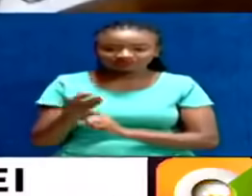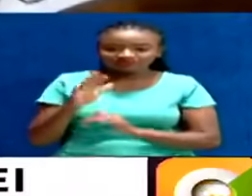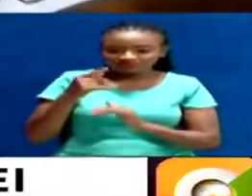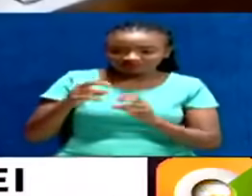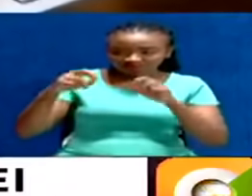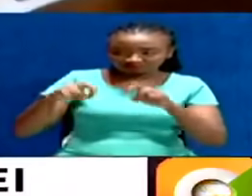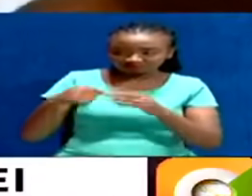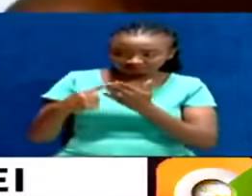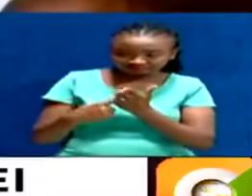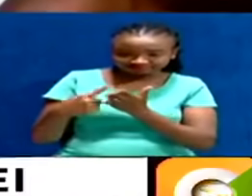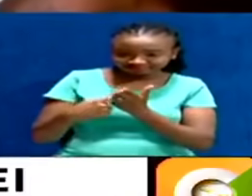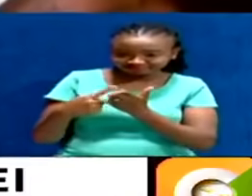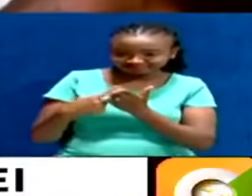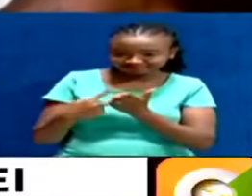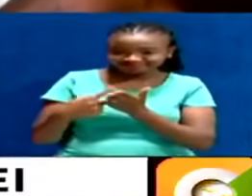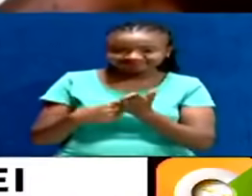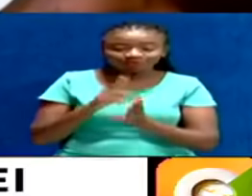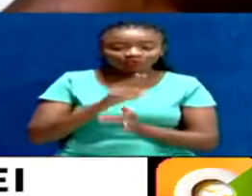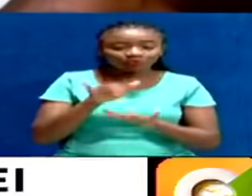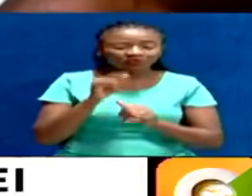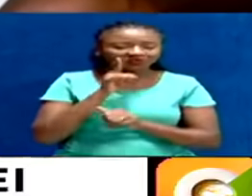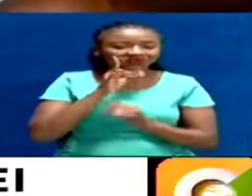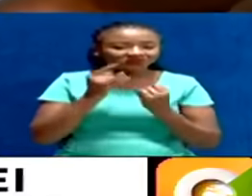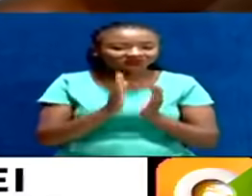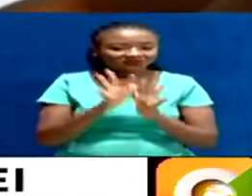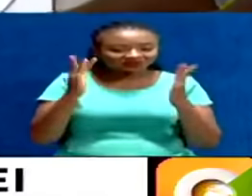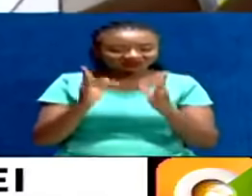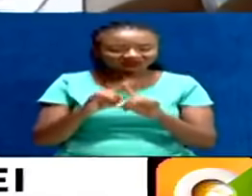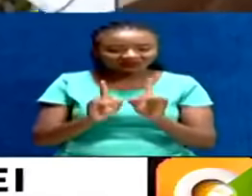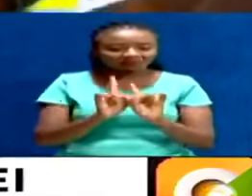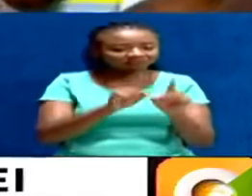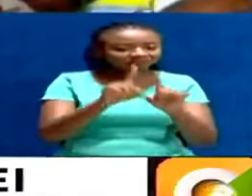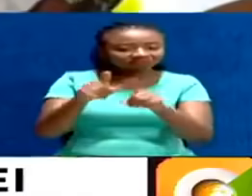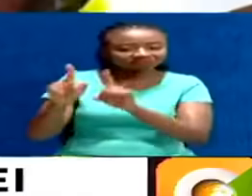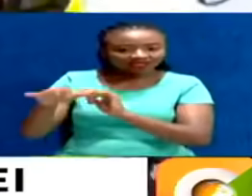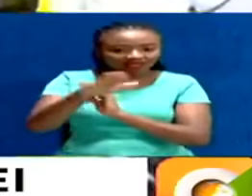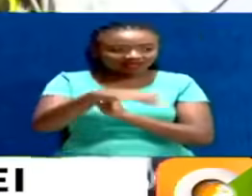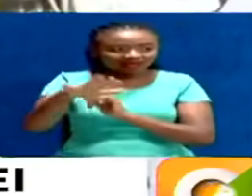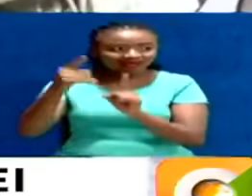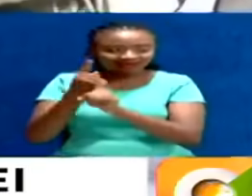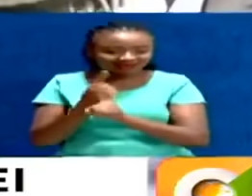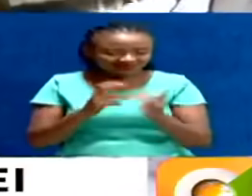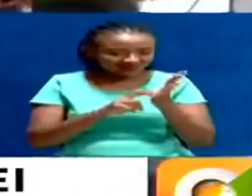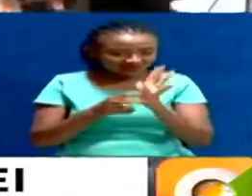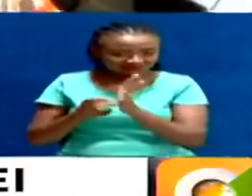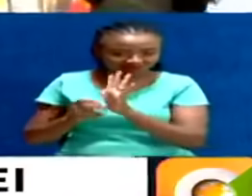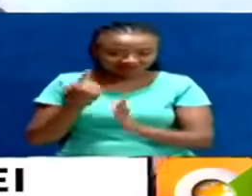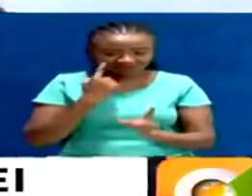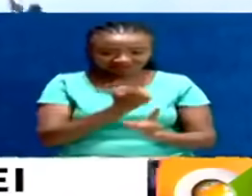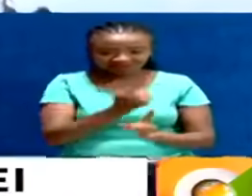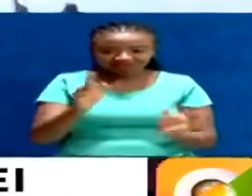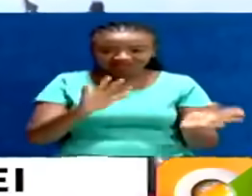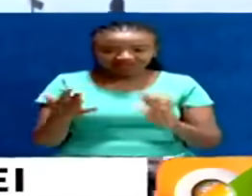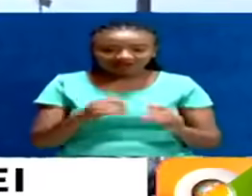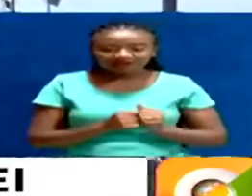mazungumzo. Na rais anaposubiri sherehe za hapo kesho, alizuru miradi kadhaa ya maendeleo mjini Kisumu ikiwemo bandari ya Kisumu.